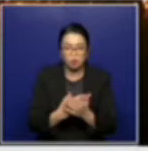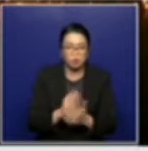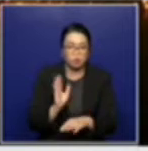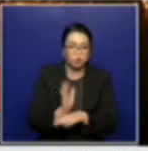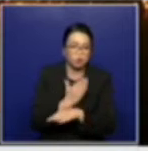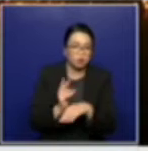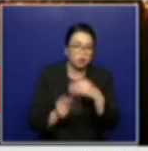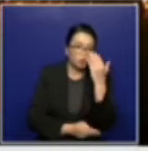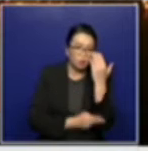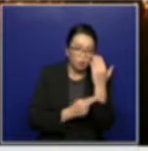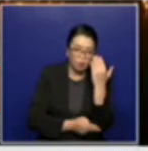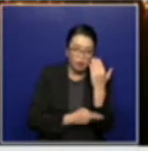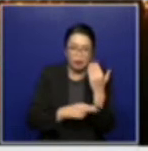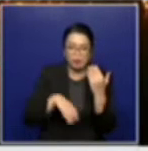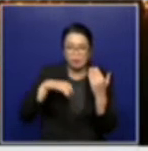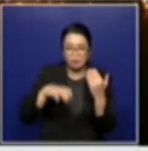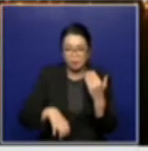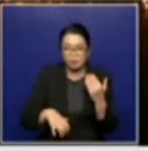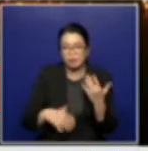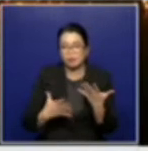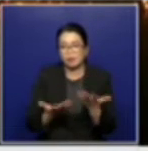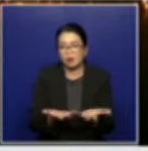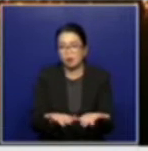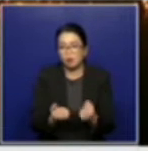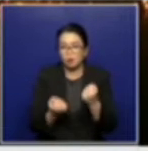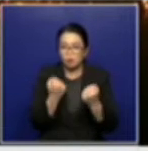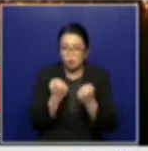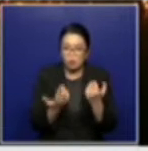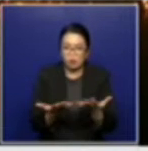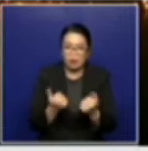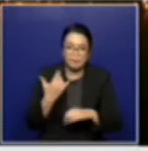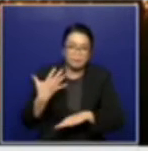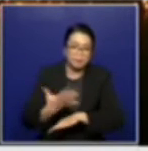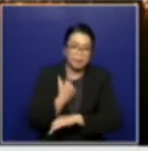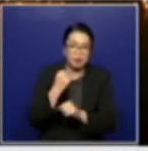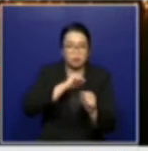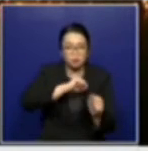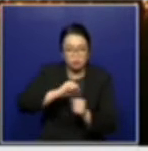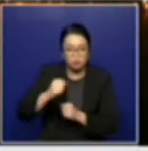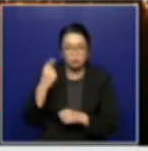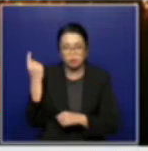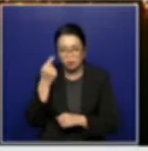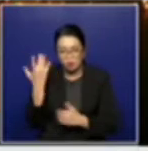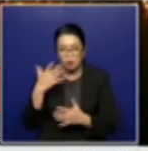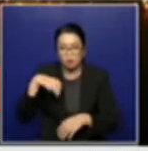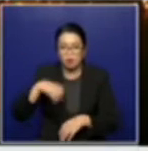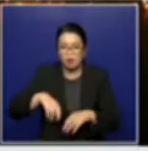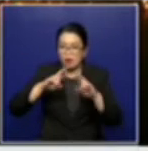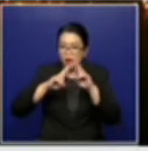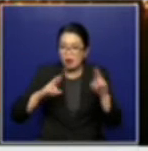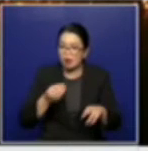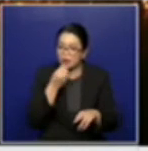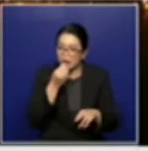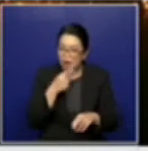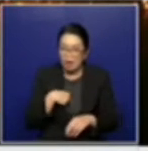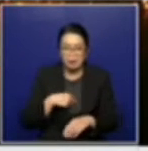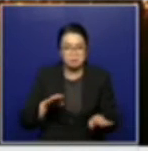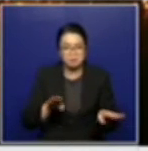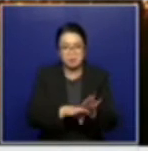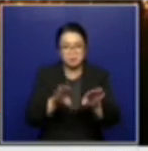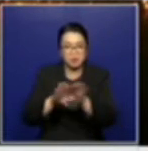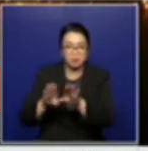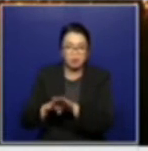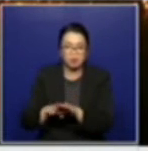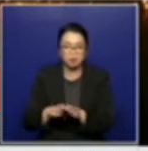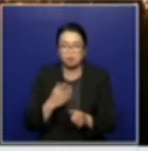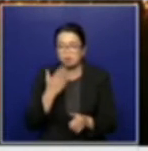งแรมรีสอร์ทรถรับนักท่องเที่ยวคนขับแท็กซี่ภัตตาคารร้านอาหารต้องปิดกิจการเพราะทนแบก